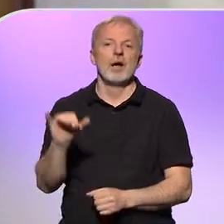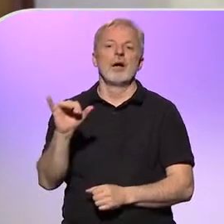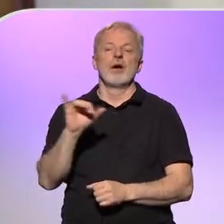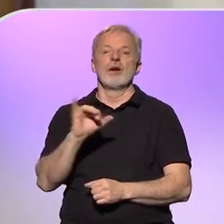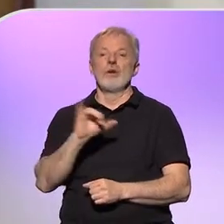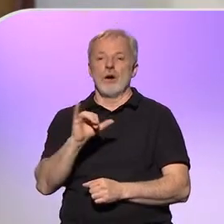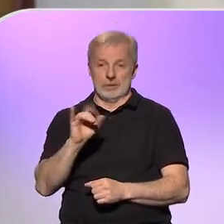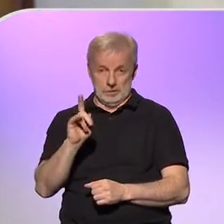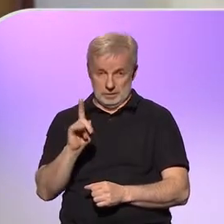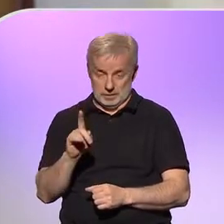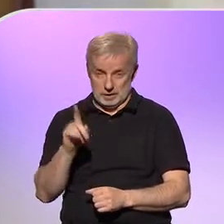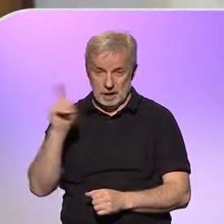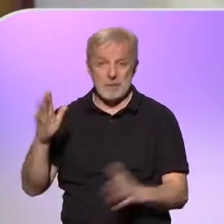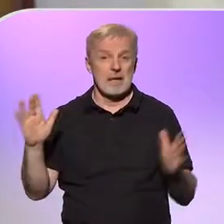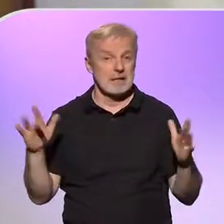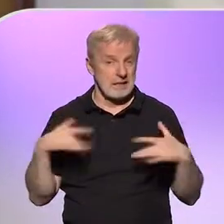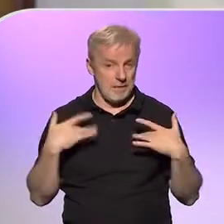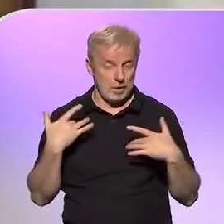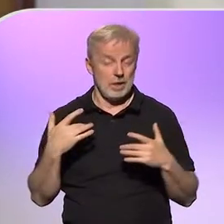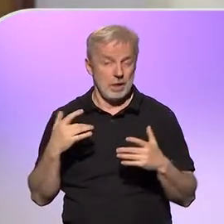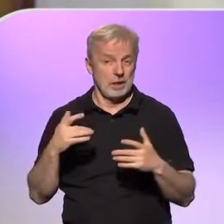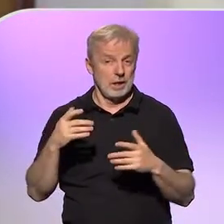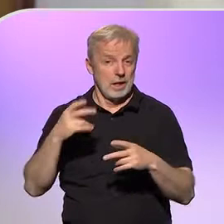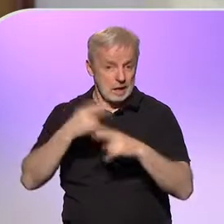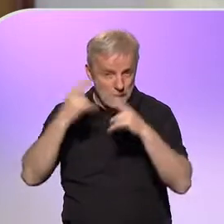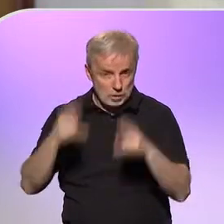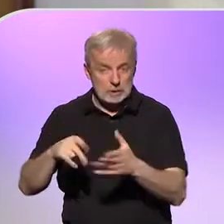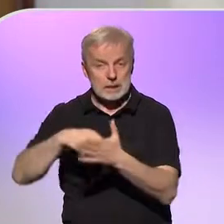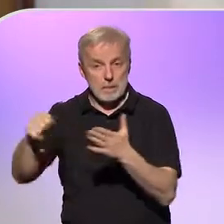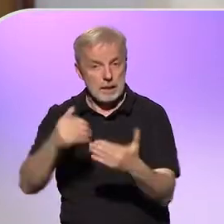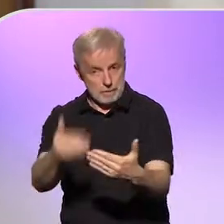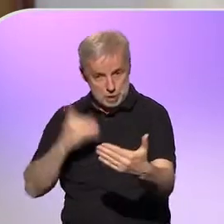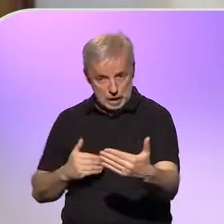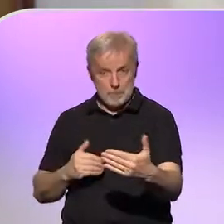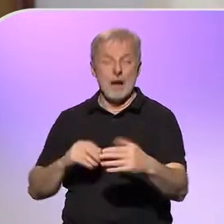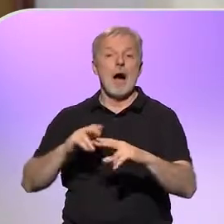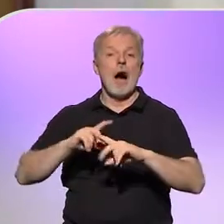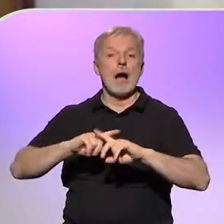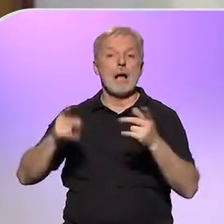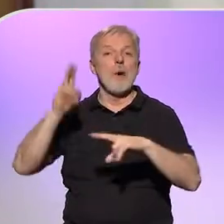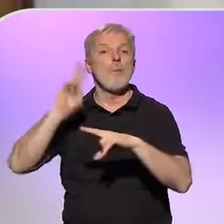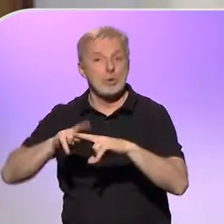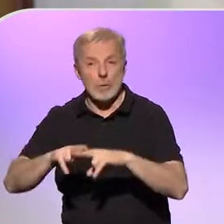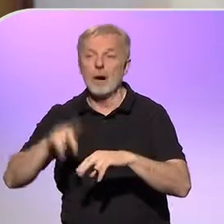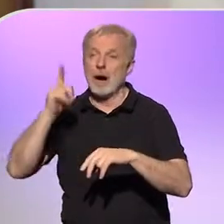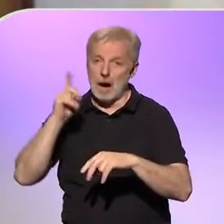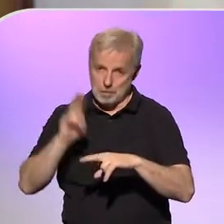pak následně ta zdravotnické zařízení to po vás chce a pak vyjednáváte, kdo to teda bude